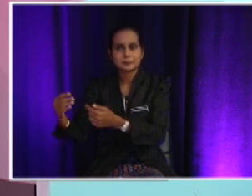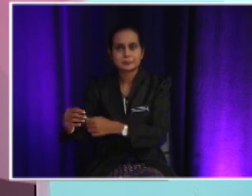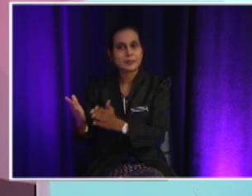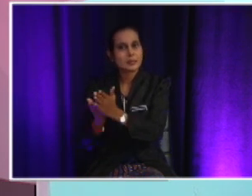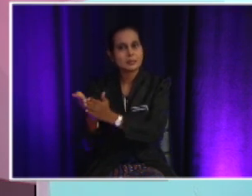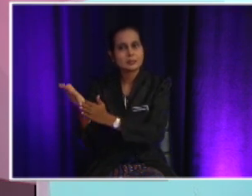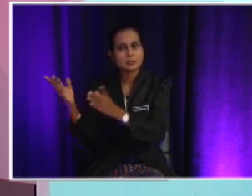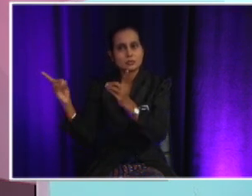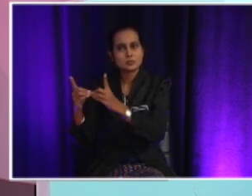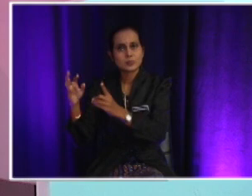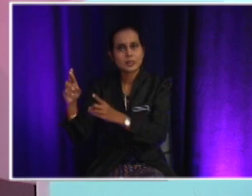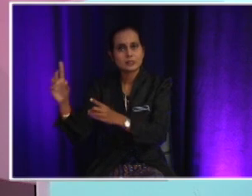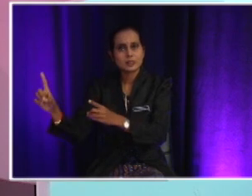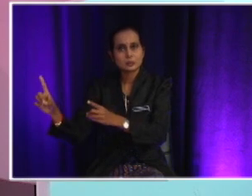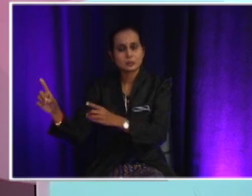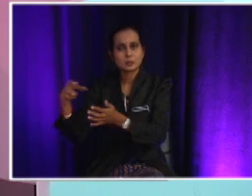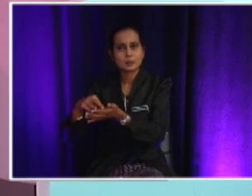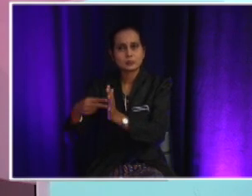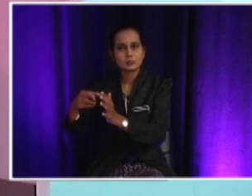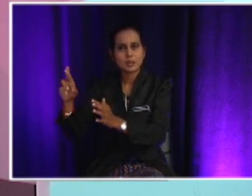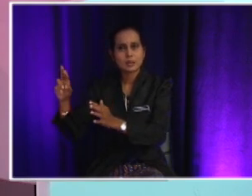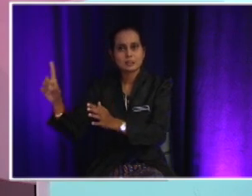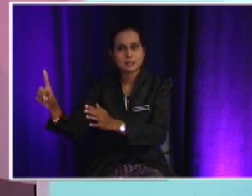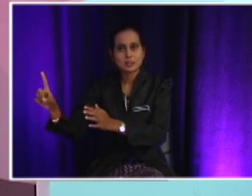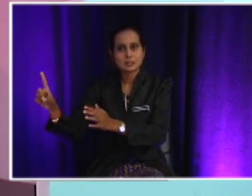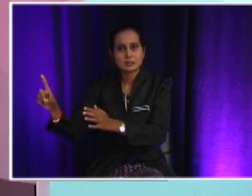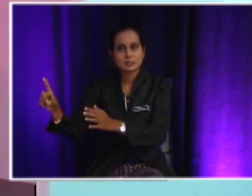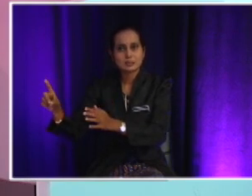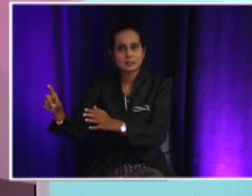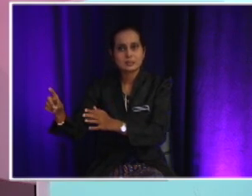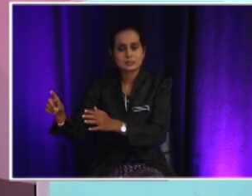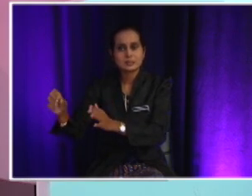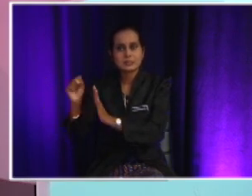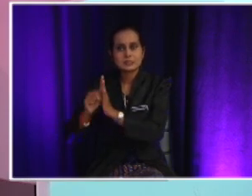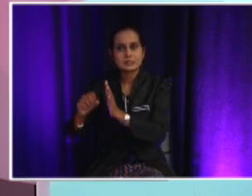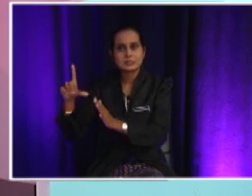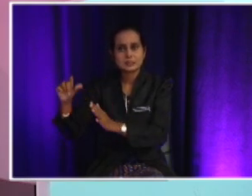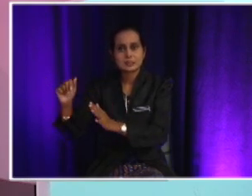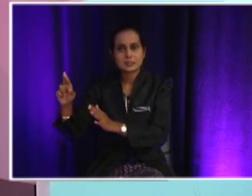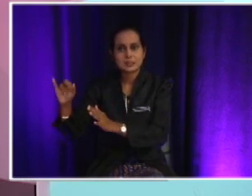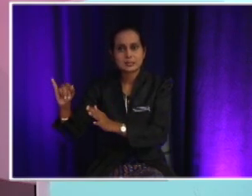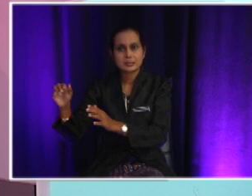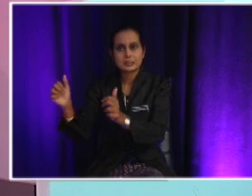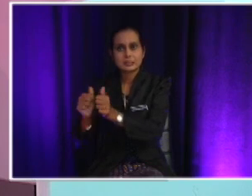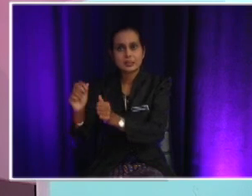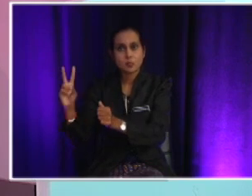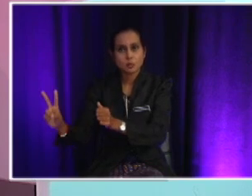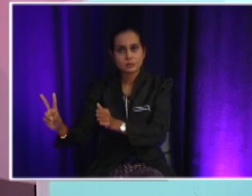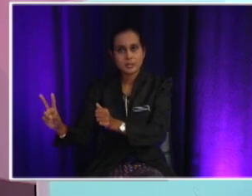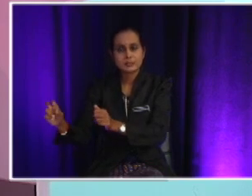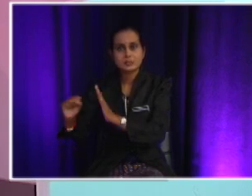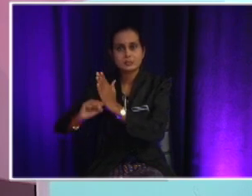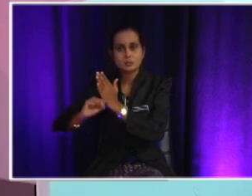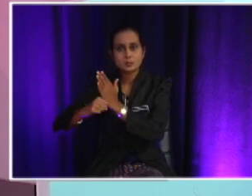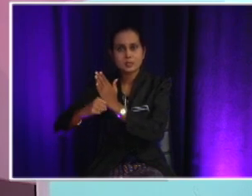Terus jumpa R1 bermaksud R1 sini selari dengan voltan bekalan, voltan sumber ni. Okey, sama